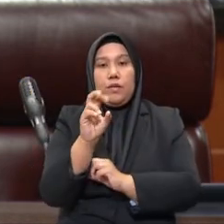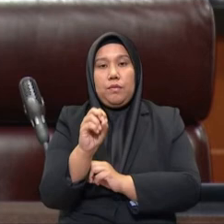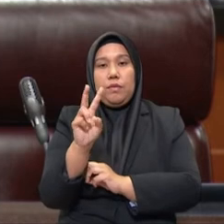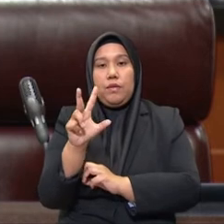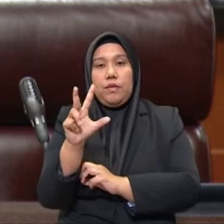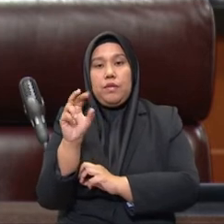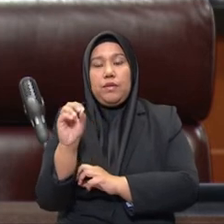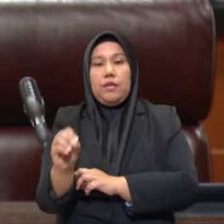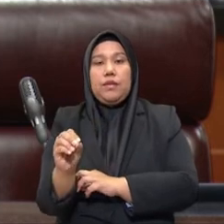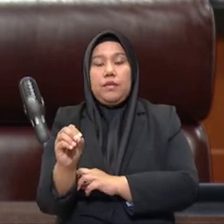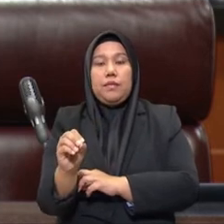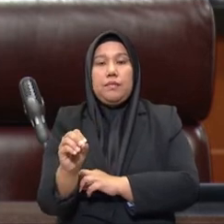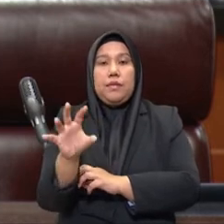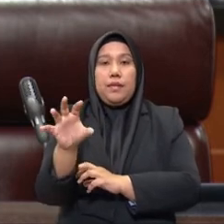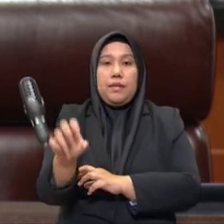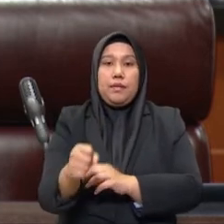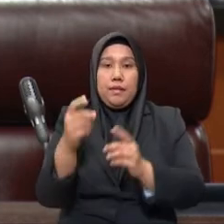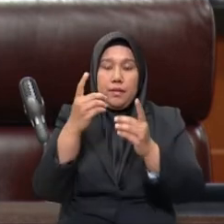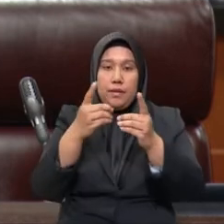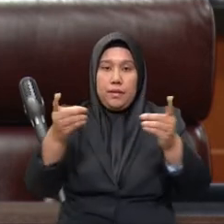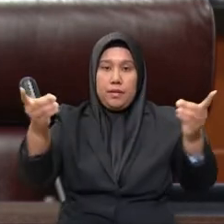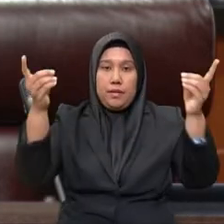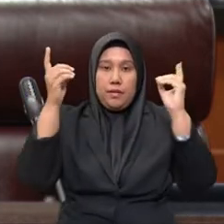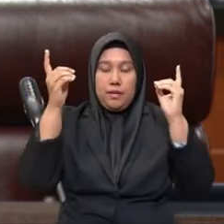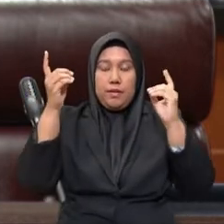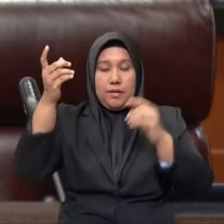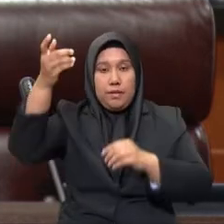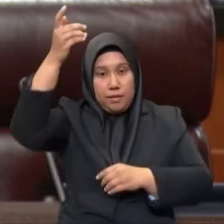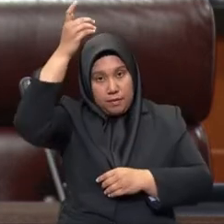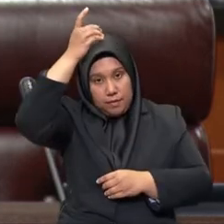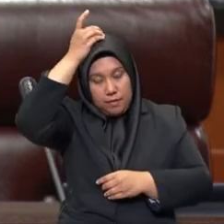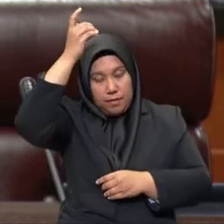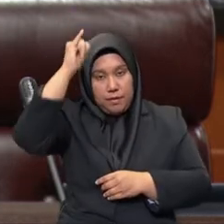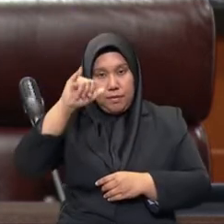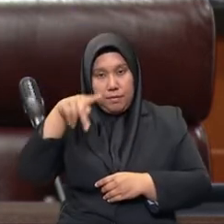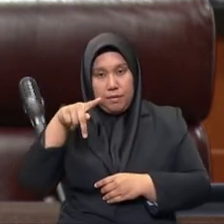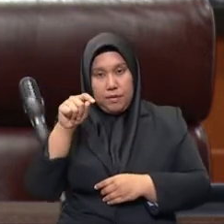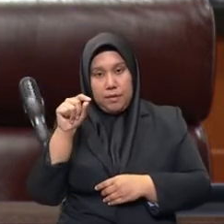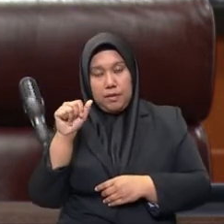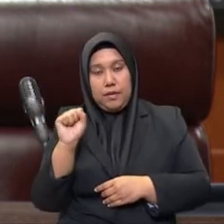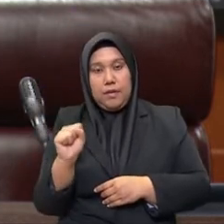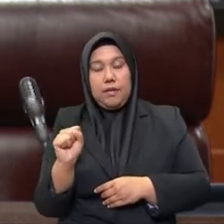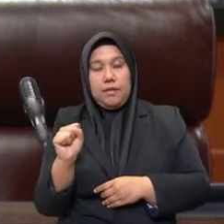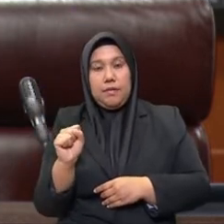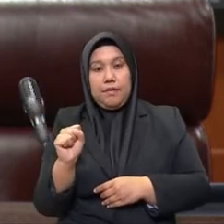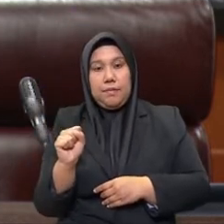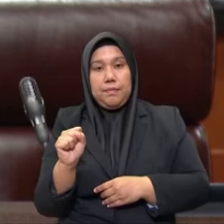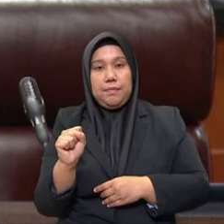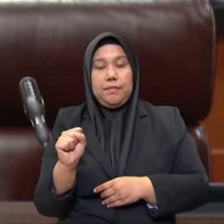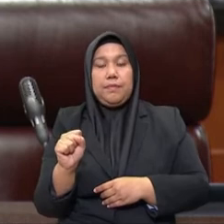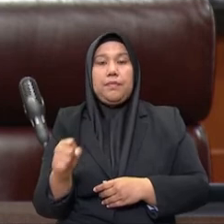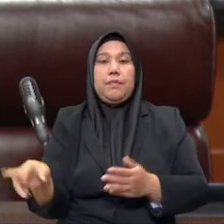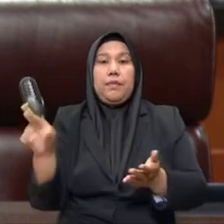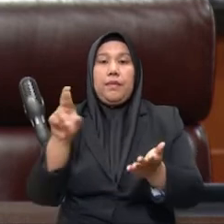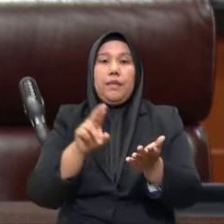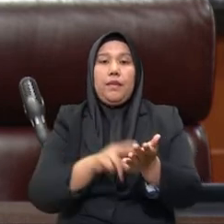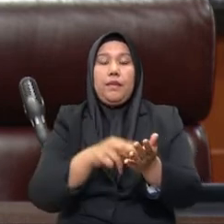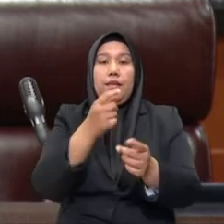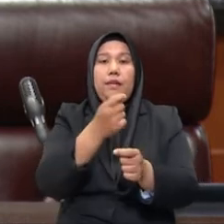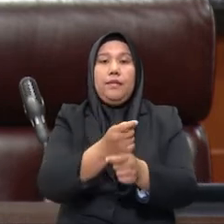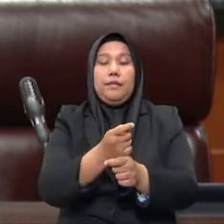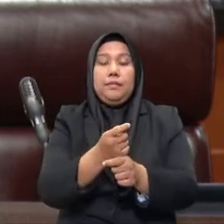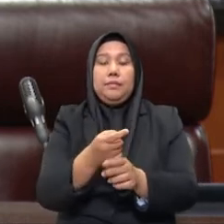tren pengambilan pelajar diploma kejururawatan di IPTS dan bilangan pendaftaran jururawat berdaftar kekal